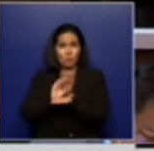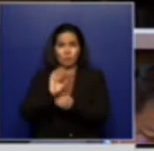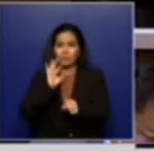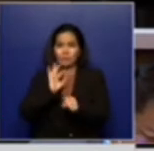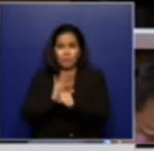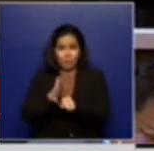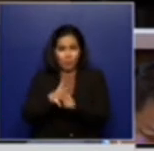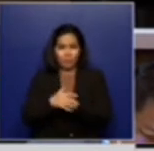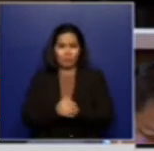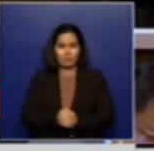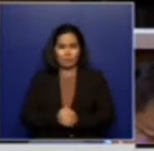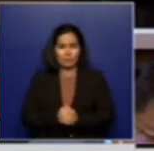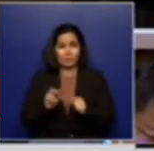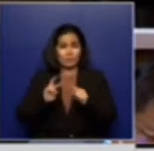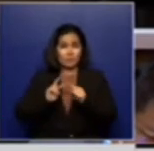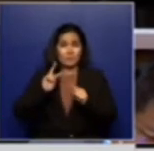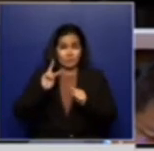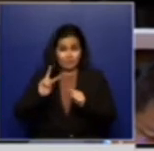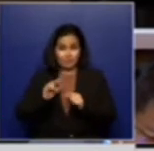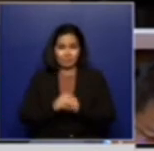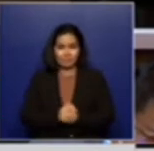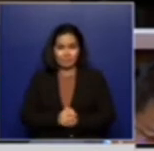ประการค่ะท่านประธานหนึ่งไม่เพียงทองได้เพียงพอแน่นอนอยู่แล้ว2